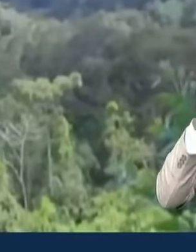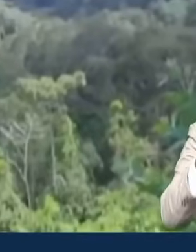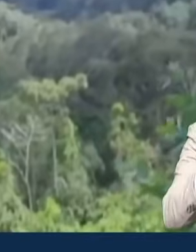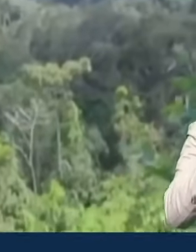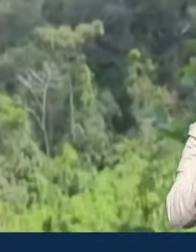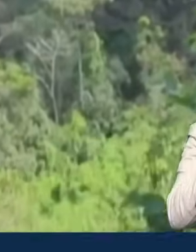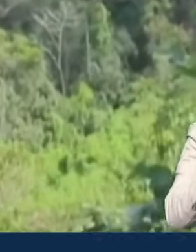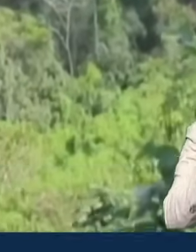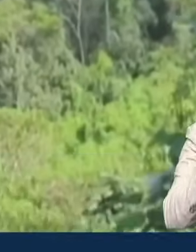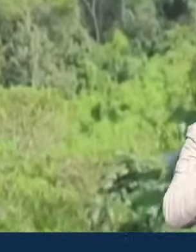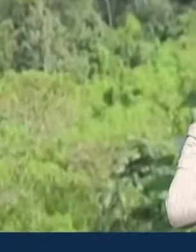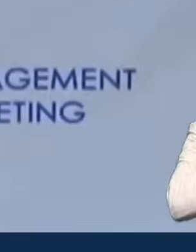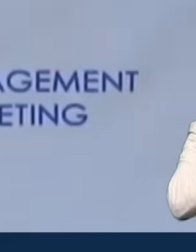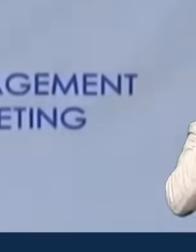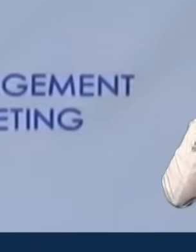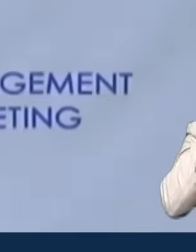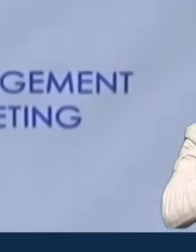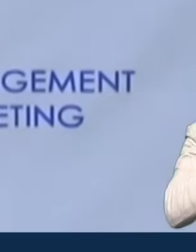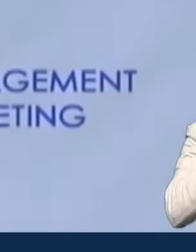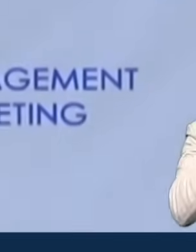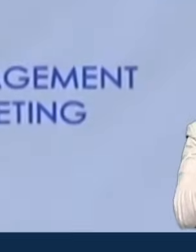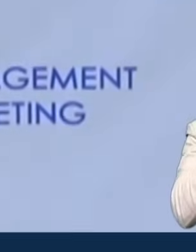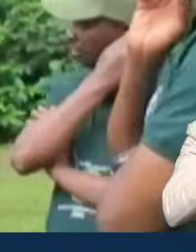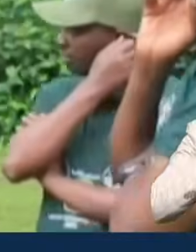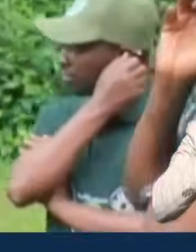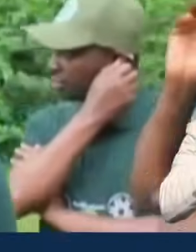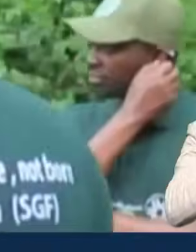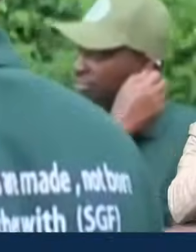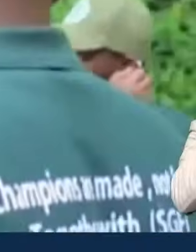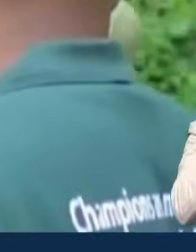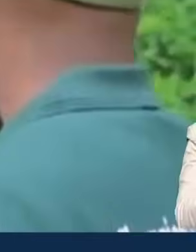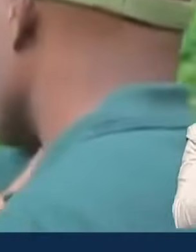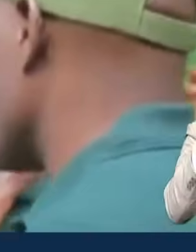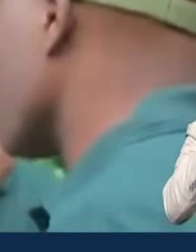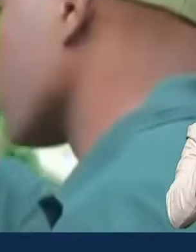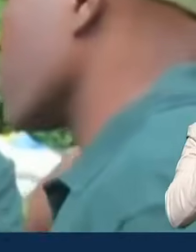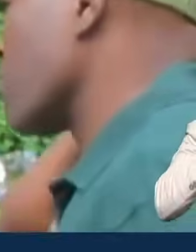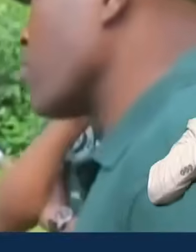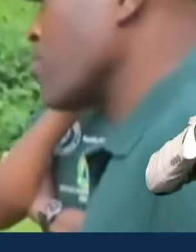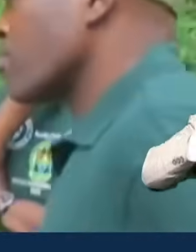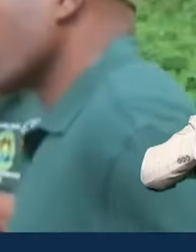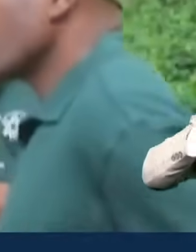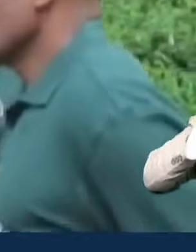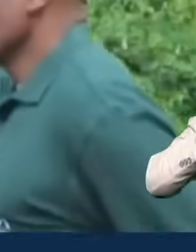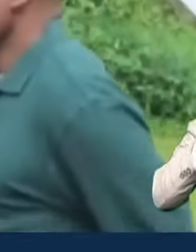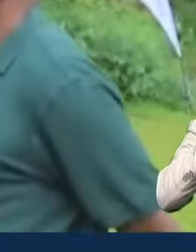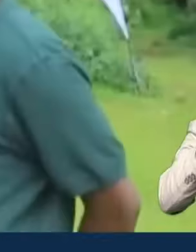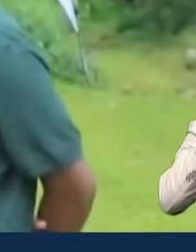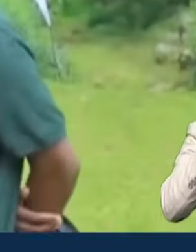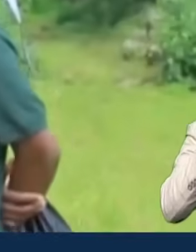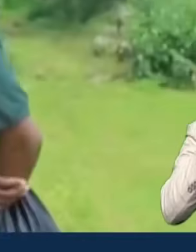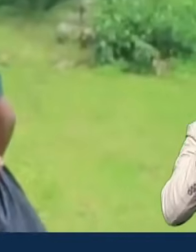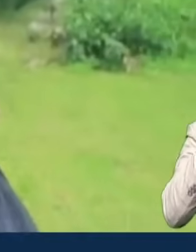Academy ya Center for Global Sports kubufatanye na African Parks icunga parike ya Nyungwe